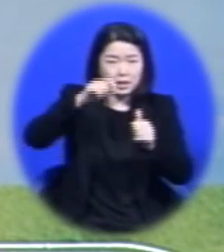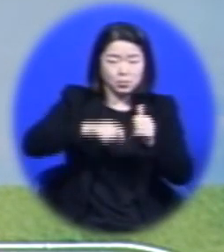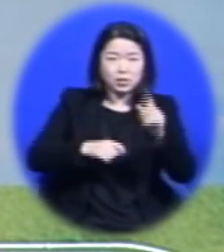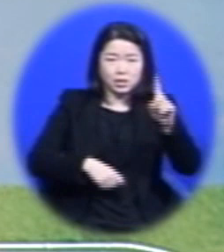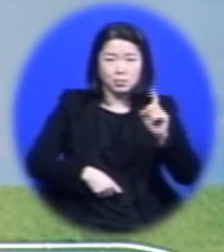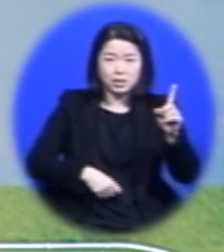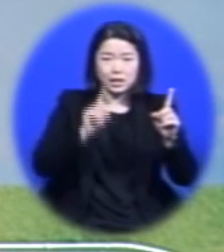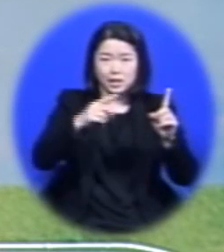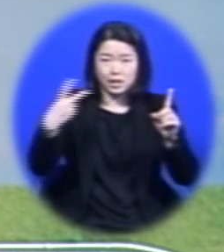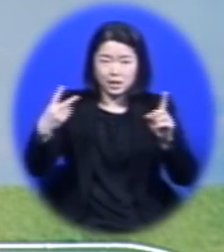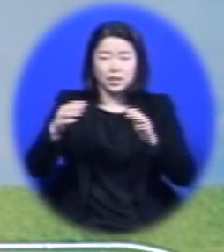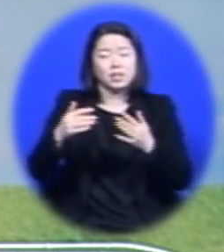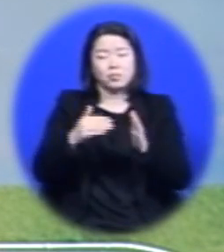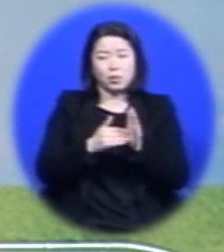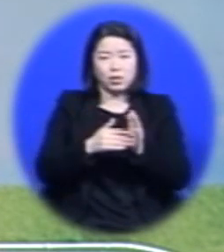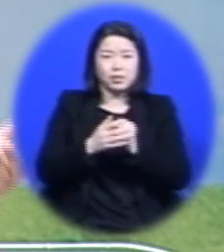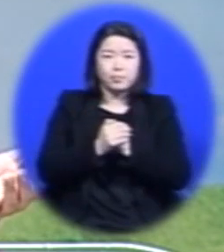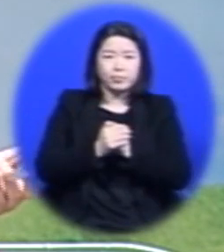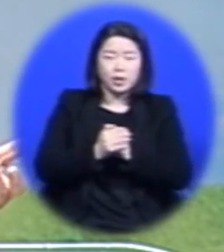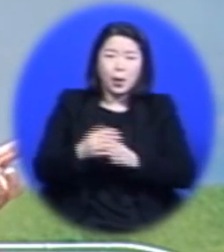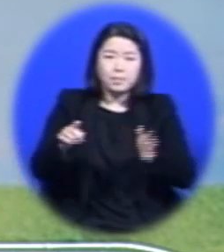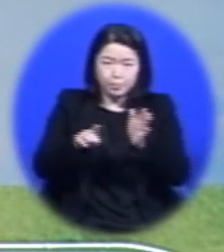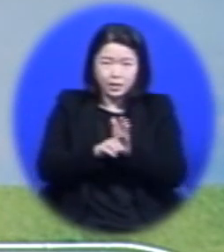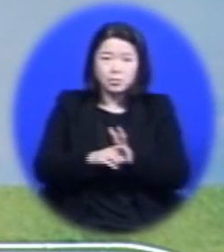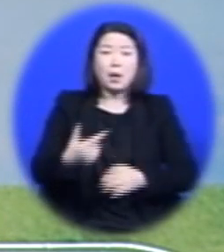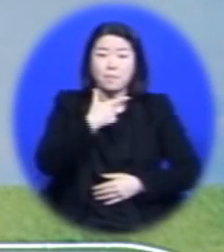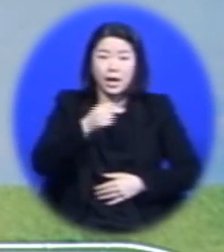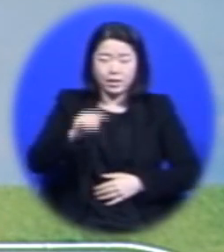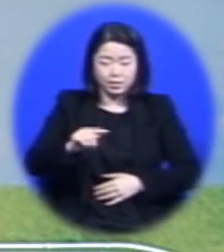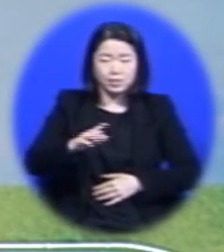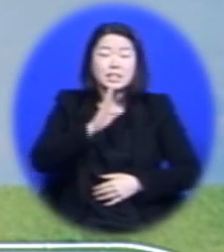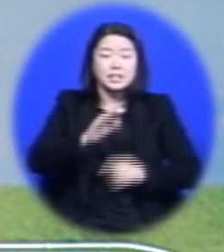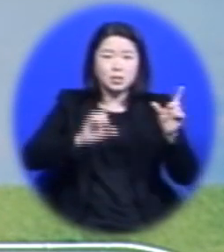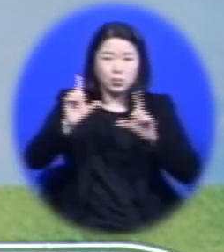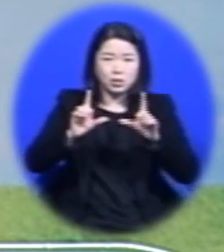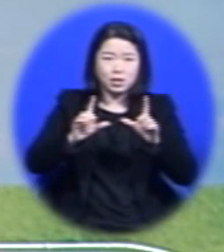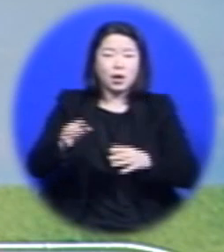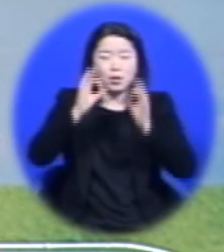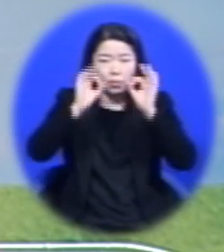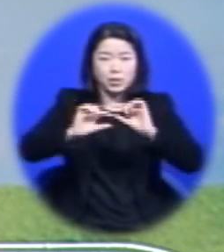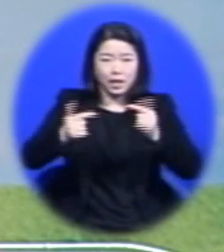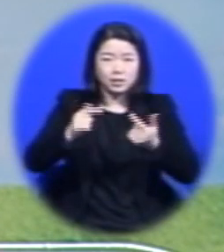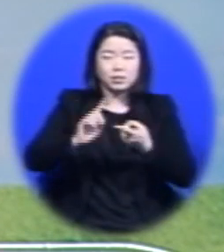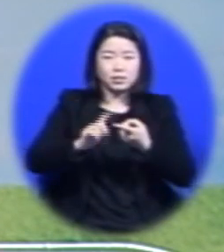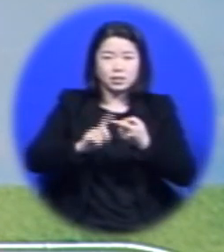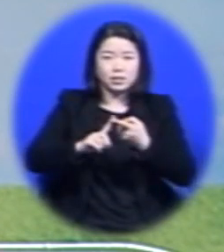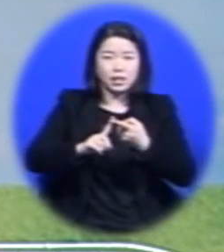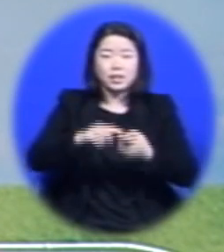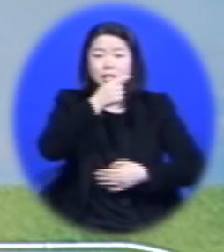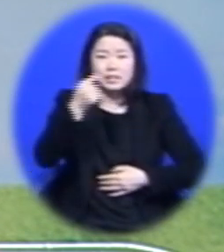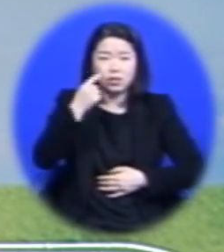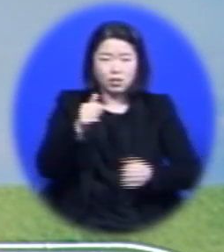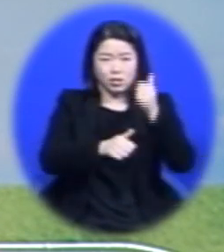2절에 바라는 것들의 실상이요 보이지 않는 것들의 증거 니 선진들이 이로써 증거를 얻었느니라